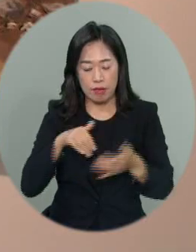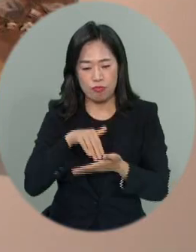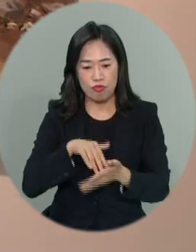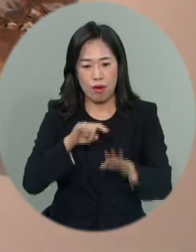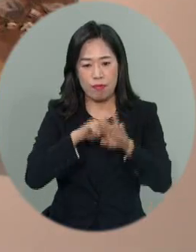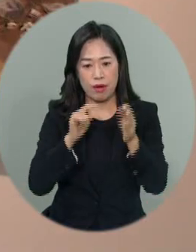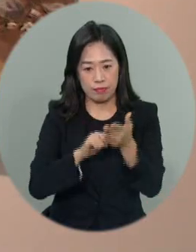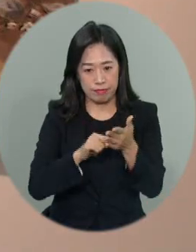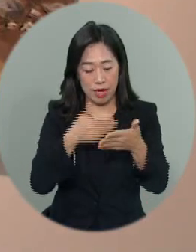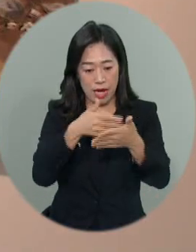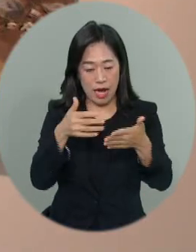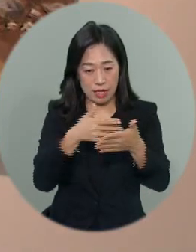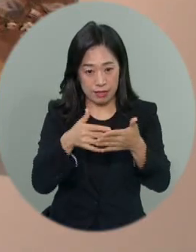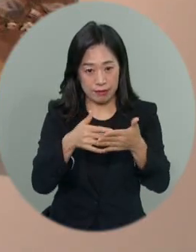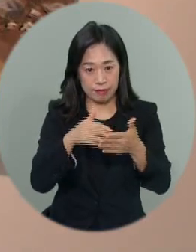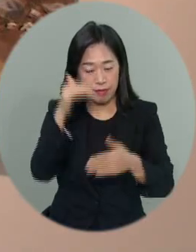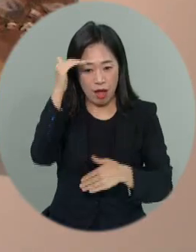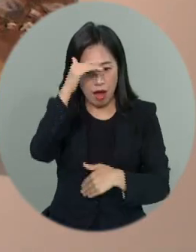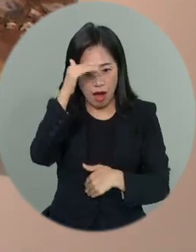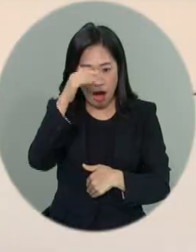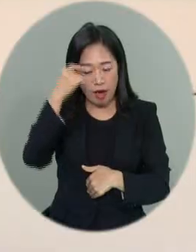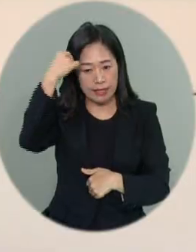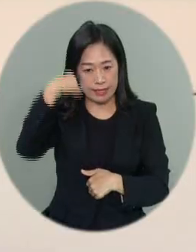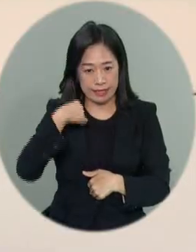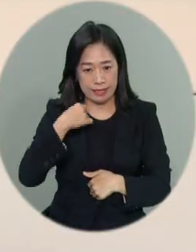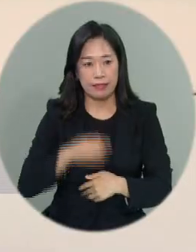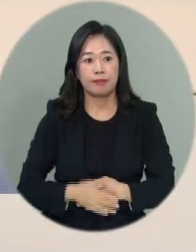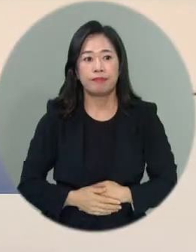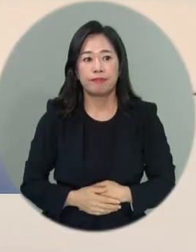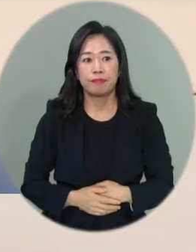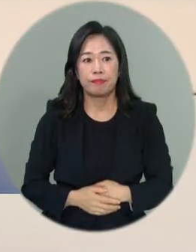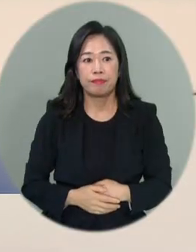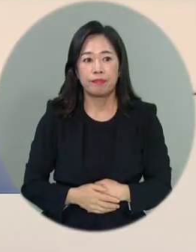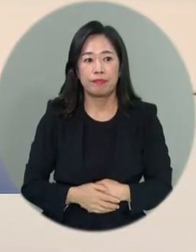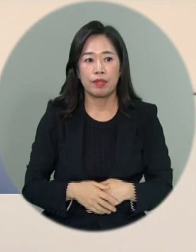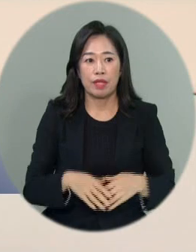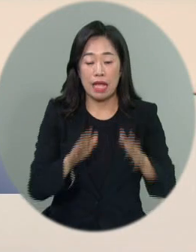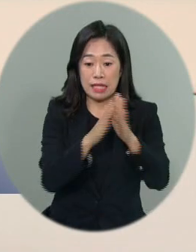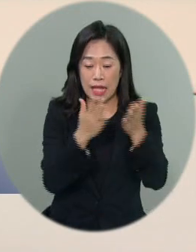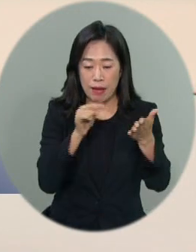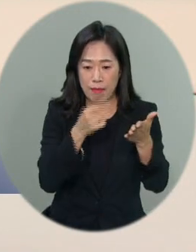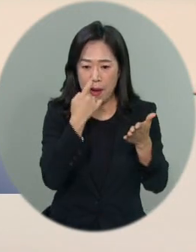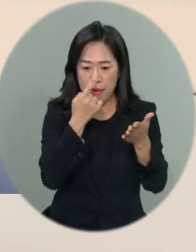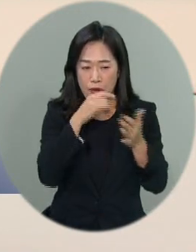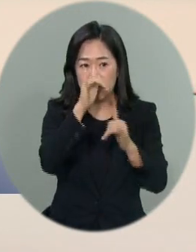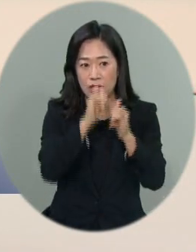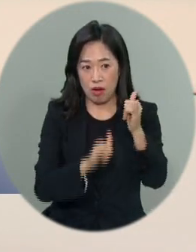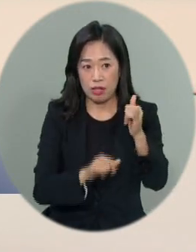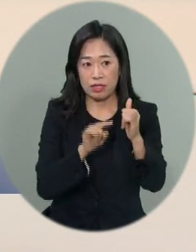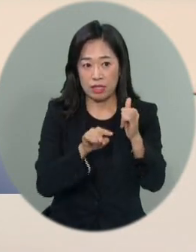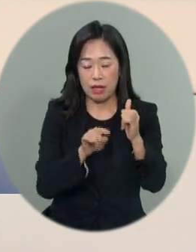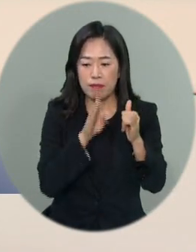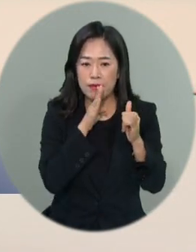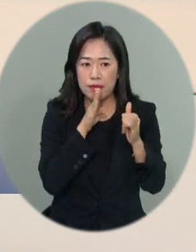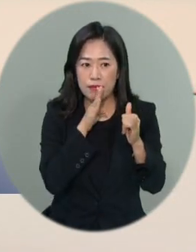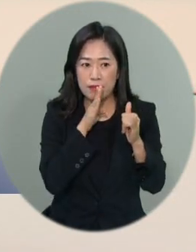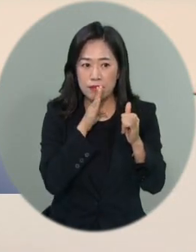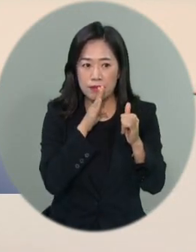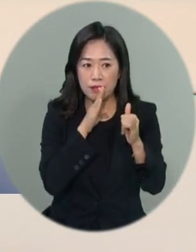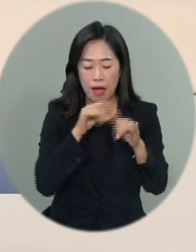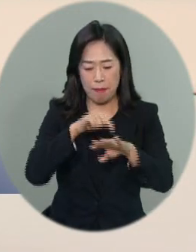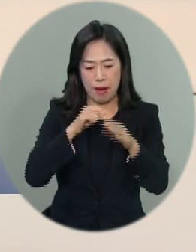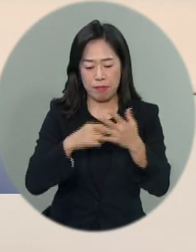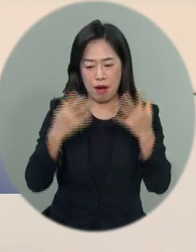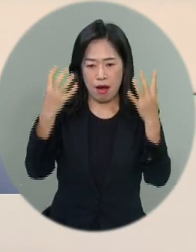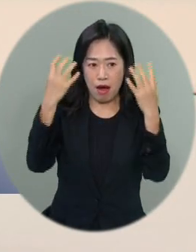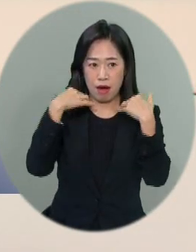사건을 그려낸 작품들을 감상합니다. 교과서에서만 배운 역사적 사실이잖아요. 근데 진짜 이렇게 가슴으로 확 다가오면서 너무